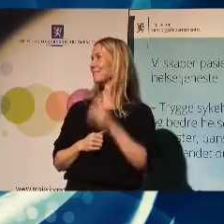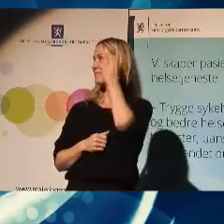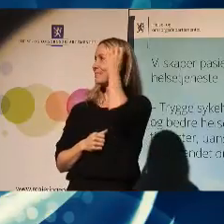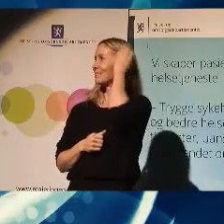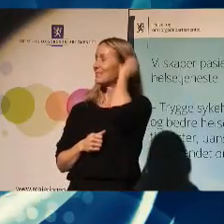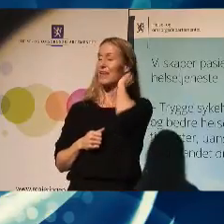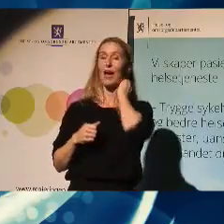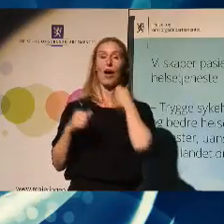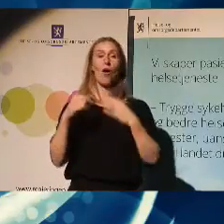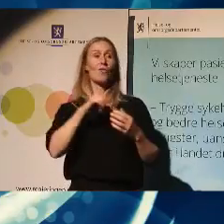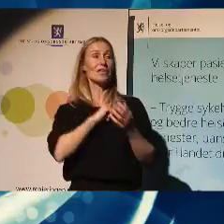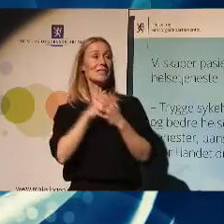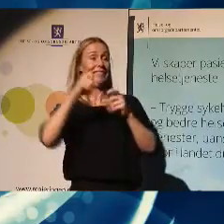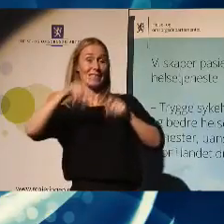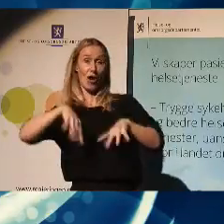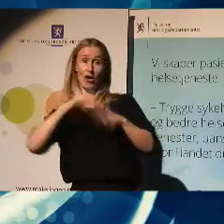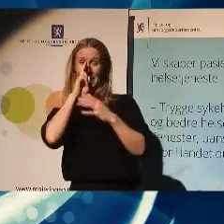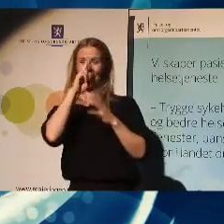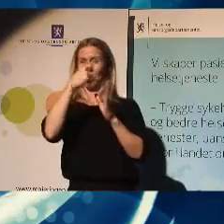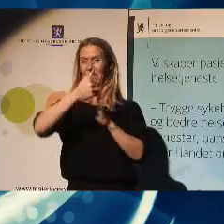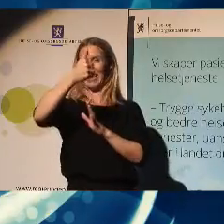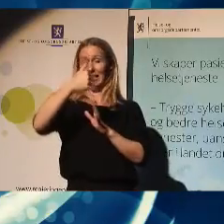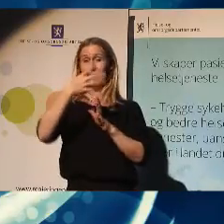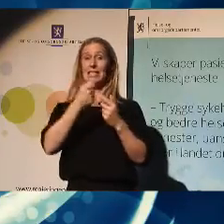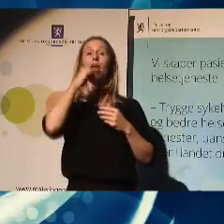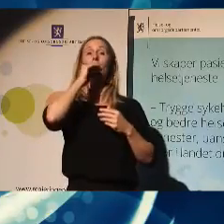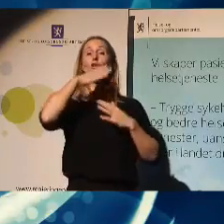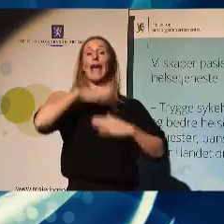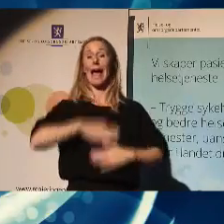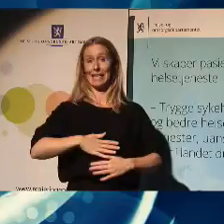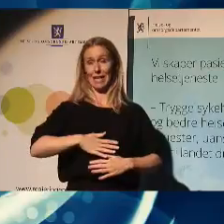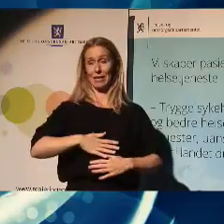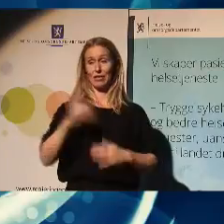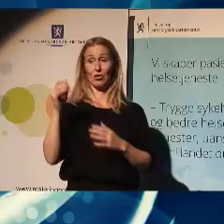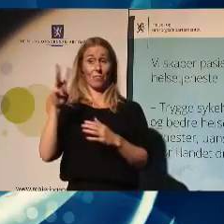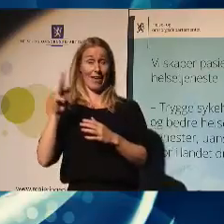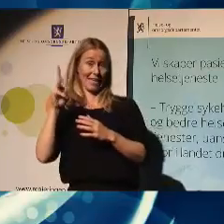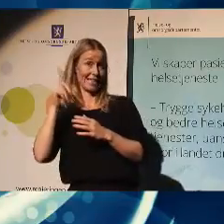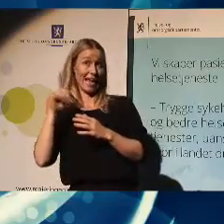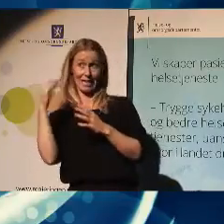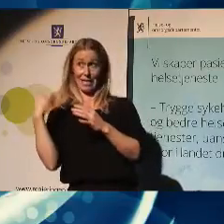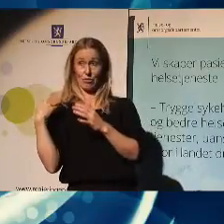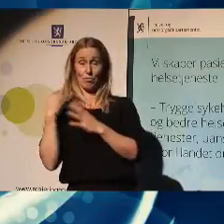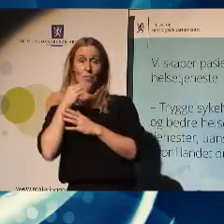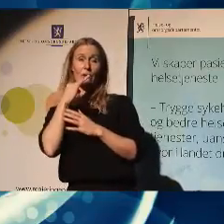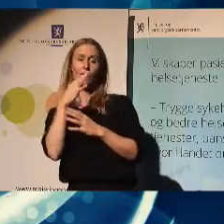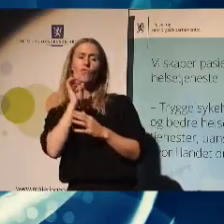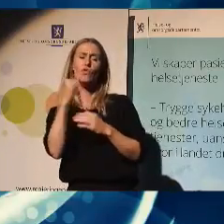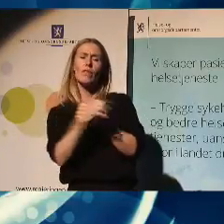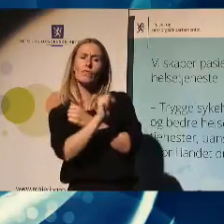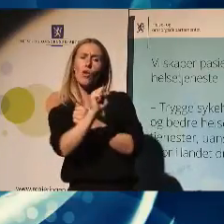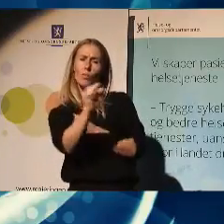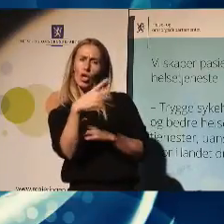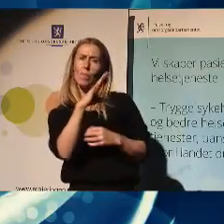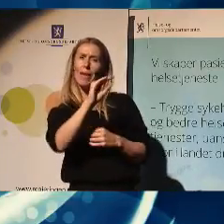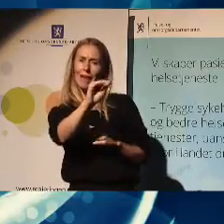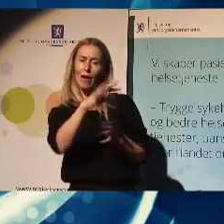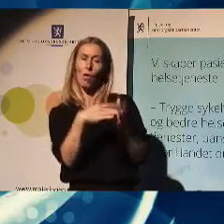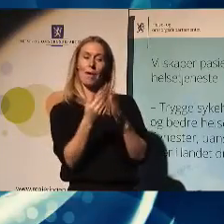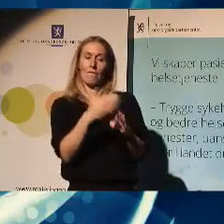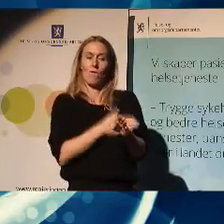Og hvis vi begynner med det viktigste, med folkehelsa, som Wenche Dehli også var innom, ikke sant? Hvordan skal vi forebygge bedre og